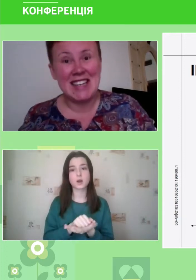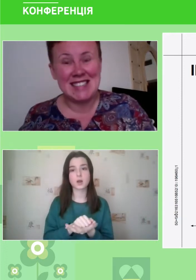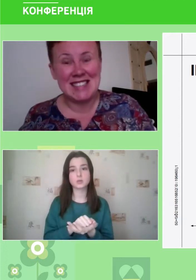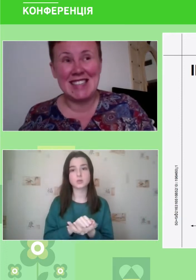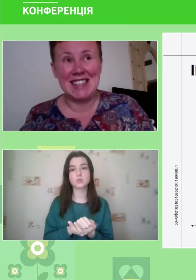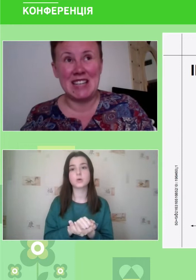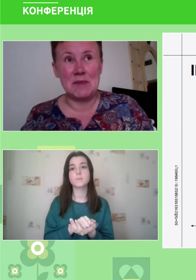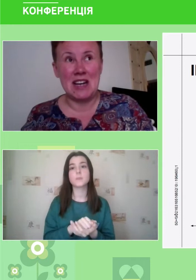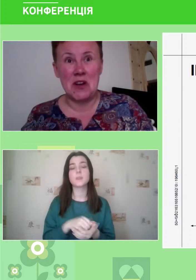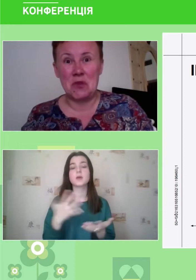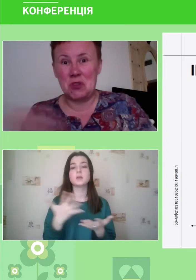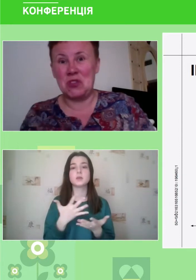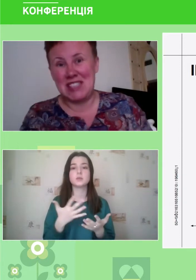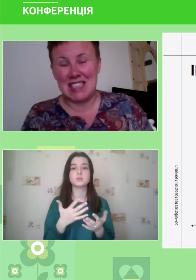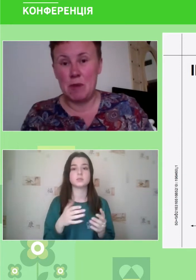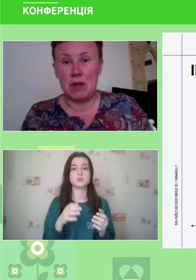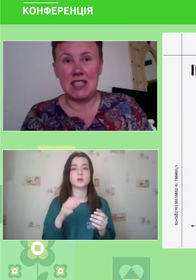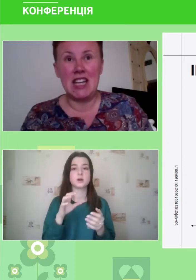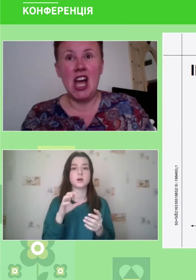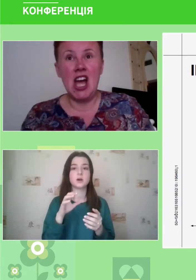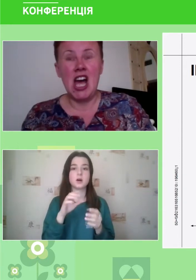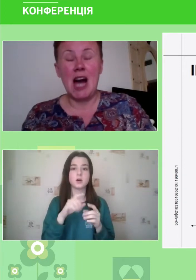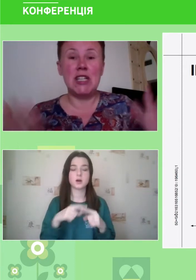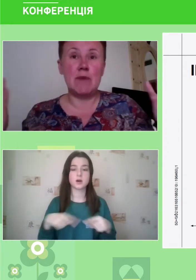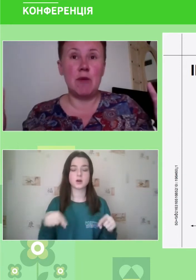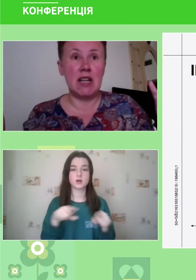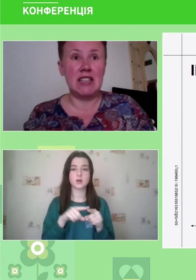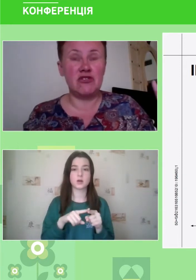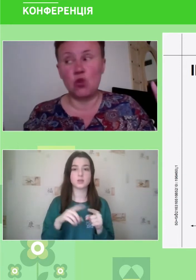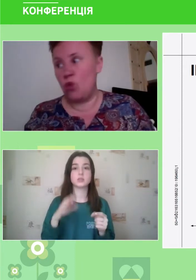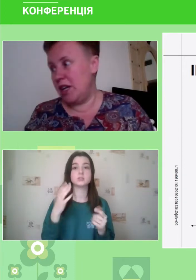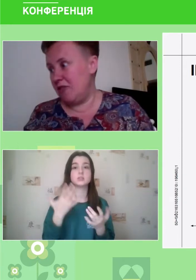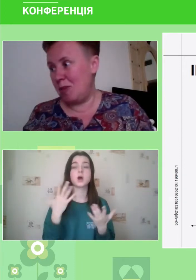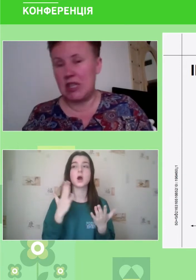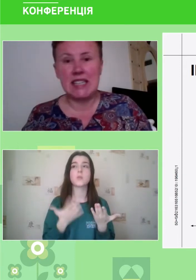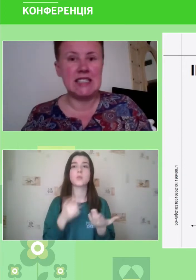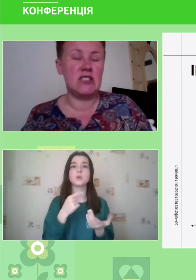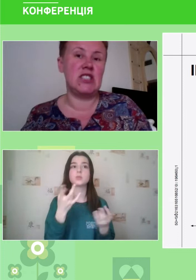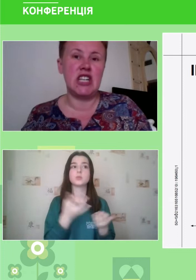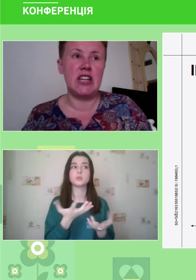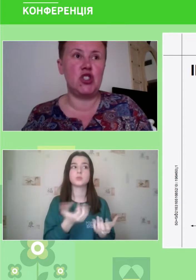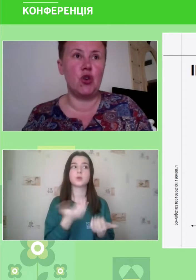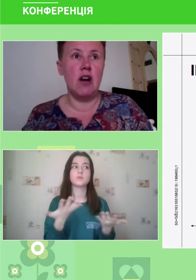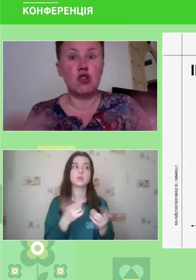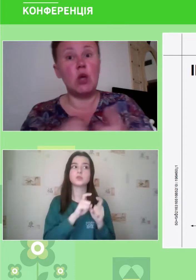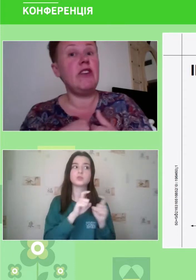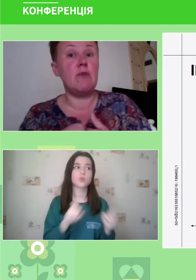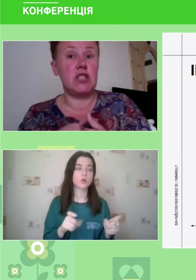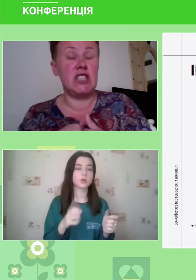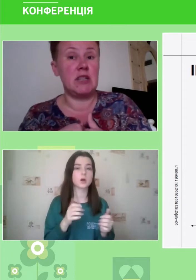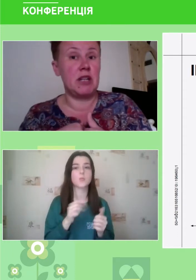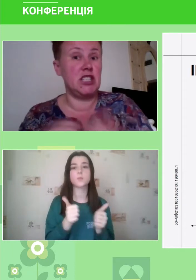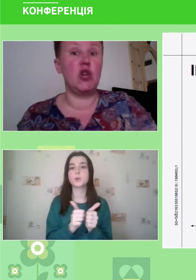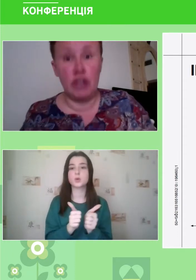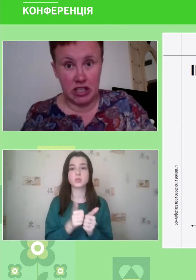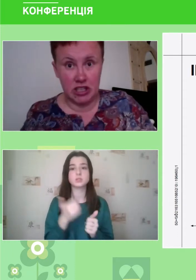весільні агенції, і там за оренду кожного стільця треба платити, їх треба брати десь в школі, в бібліотеці. Це означає, що в школі ви їх можете